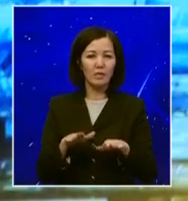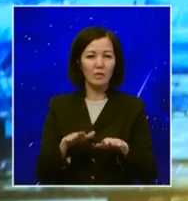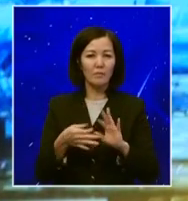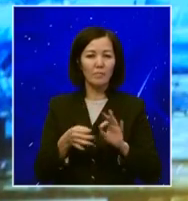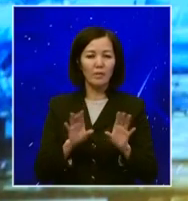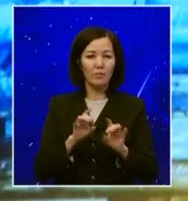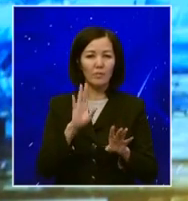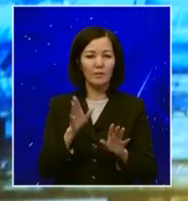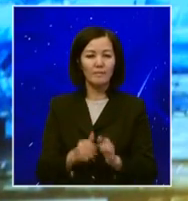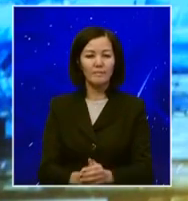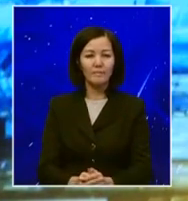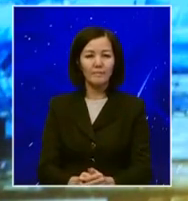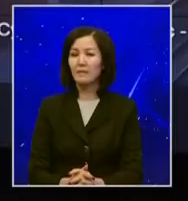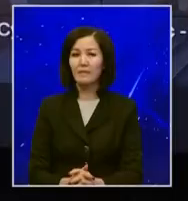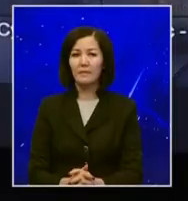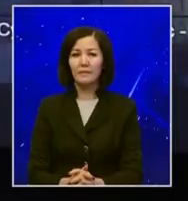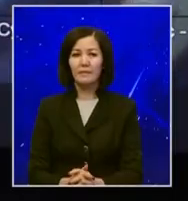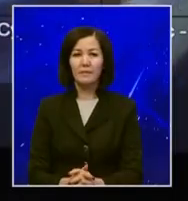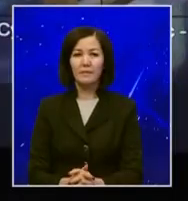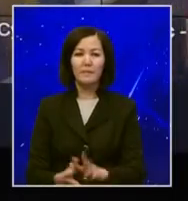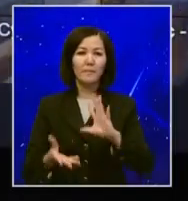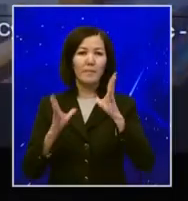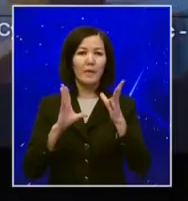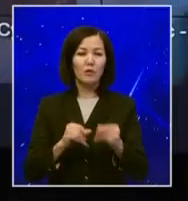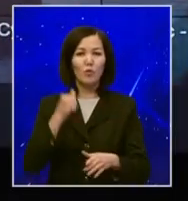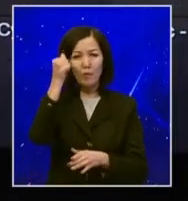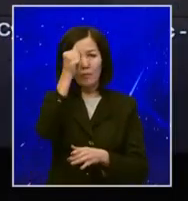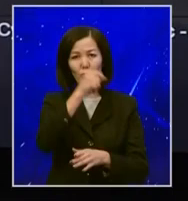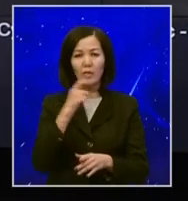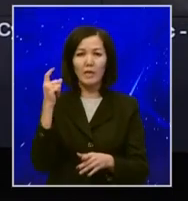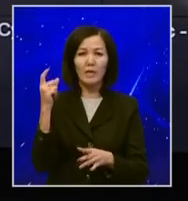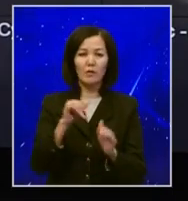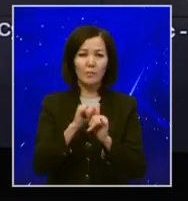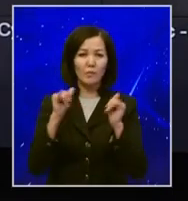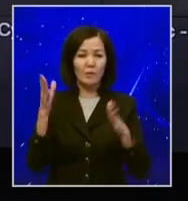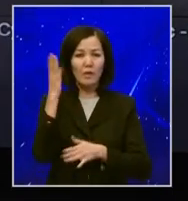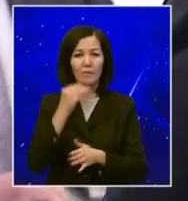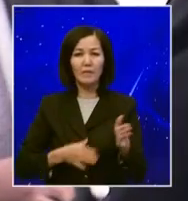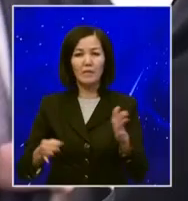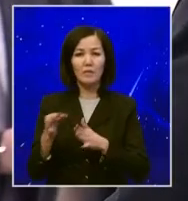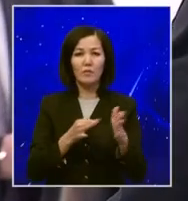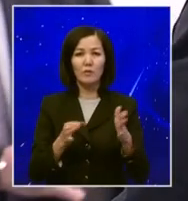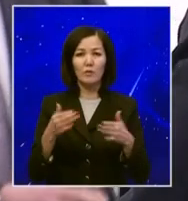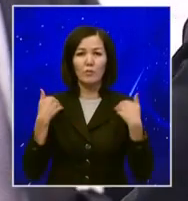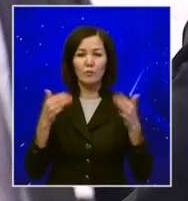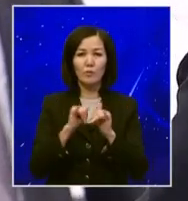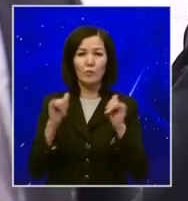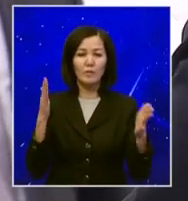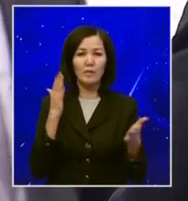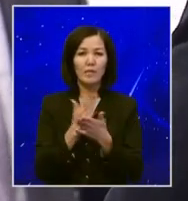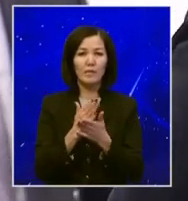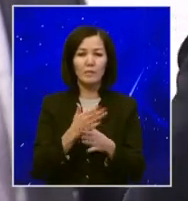разрешению. Подробнее далее. По итогам года экономический потенциал Алматинской области демонстрирует рост.